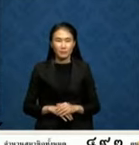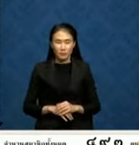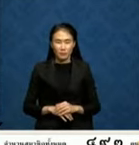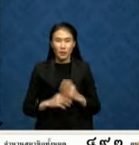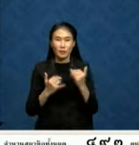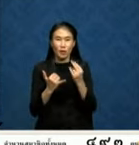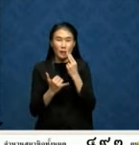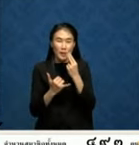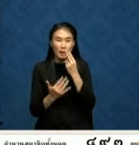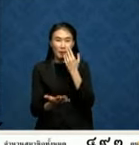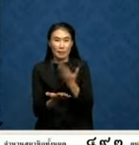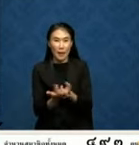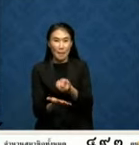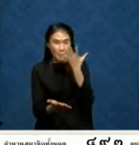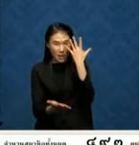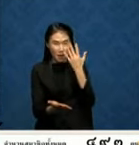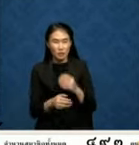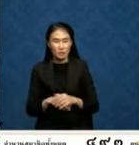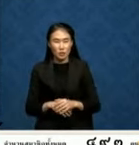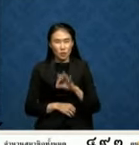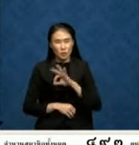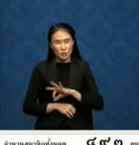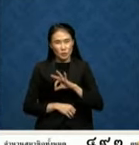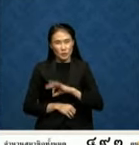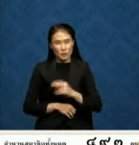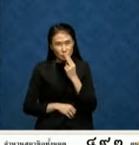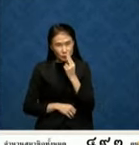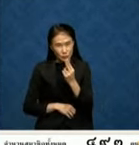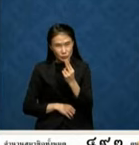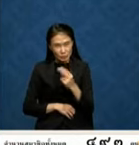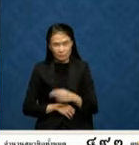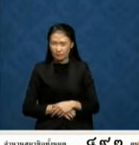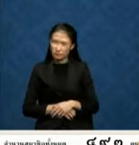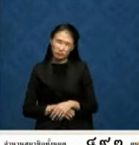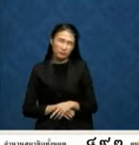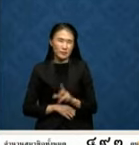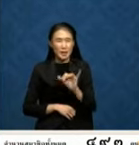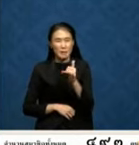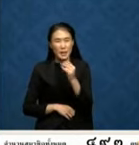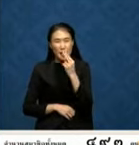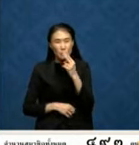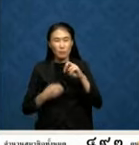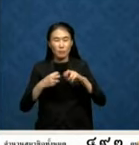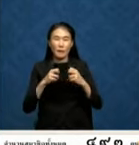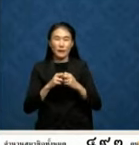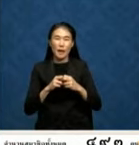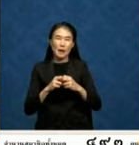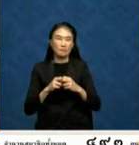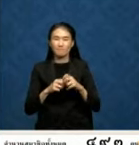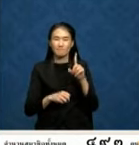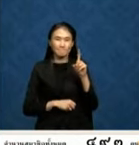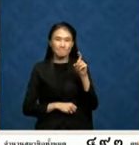พลังงานราคาแพงนะครับเป็นสิ่งที่เราอาจจะไม่สามารถหลีกเลี่ยงได้ทั้งหมดนะครับ